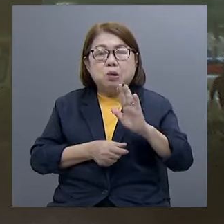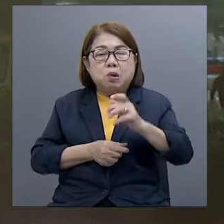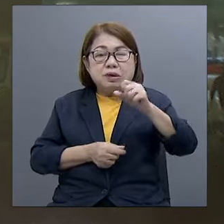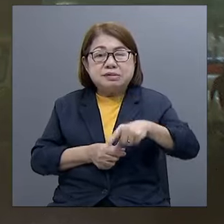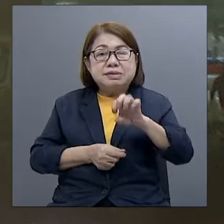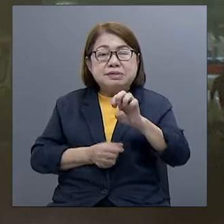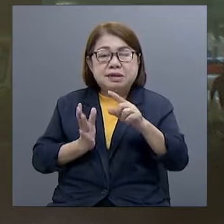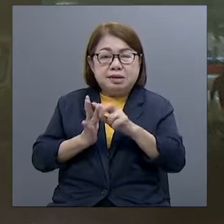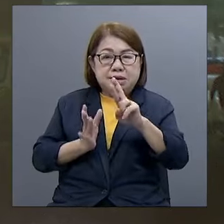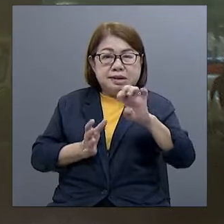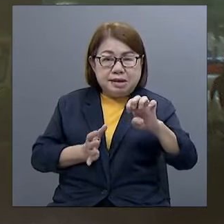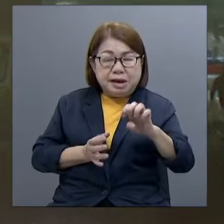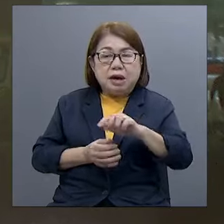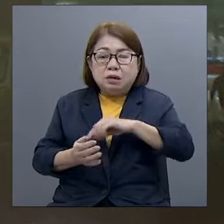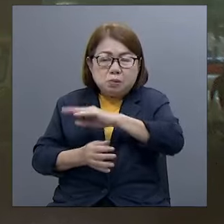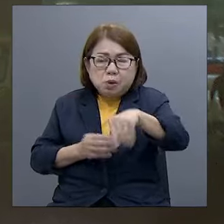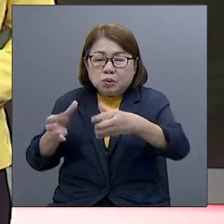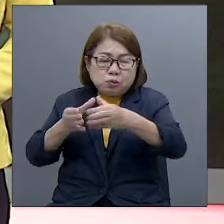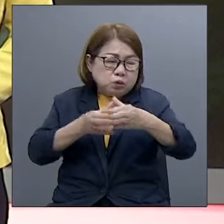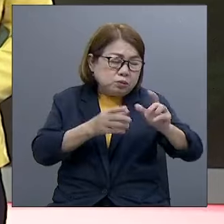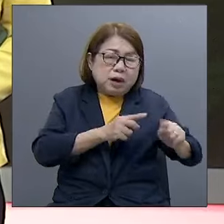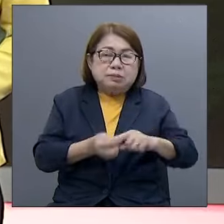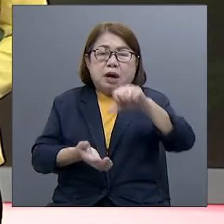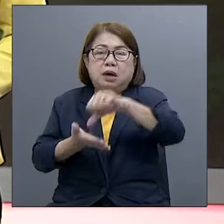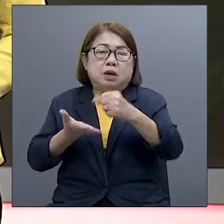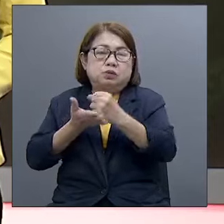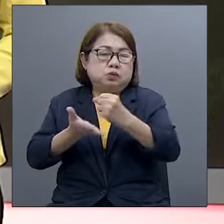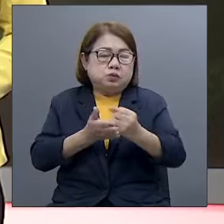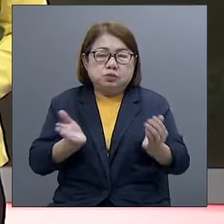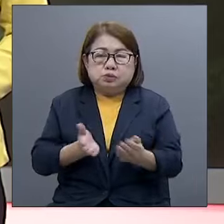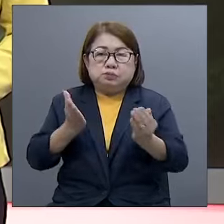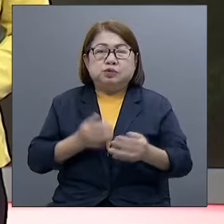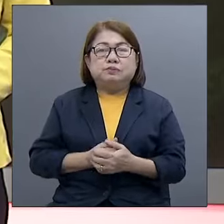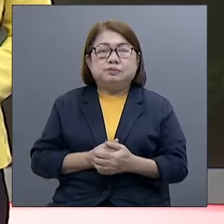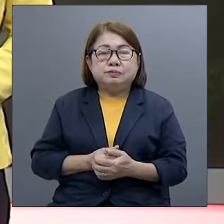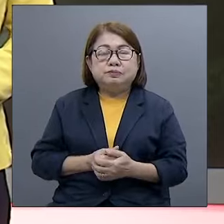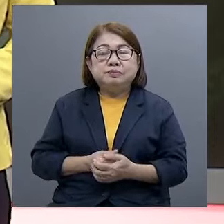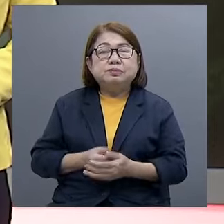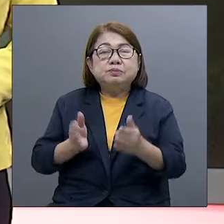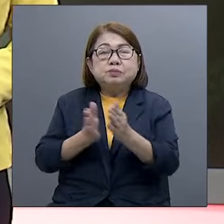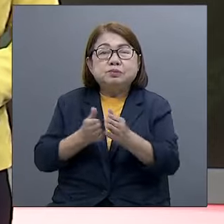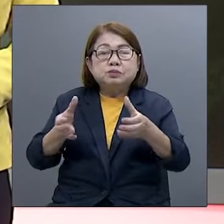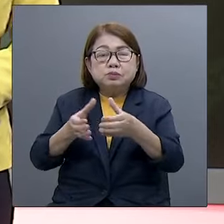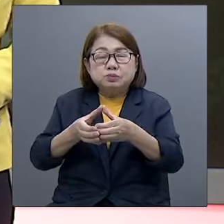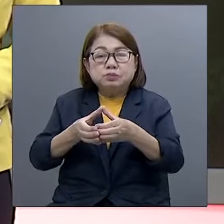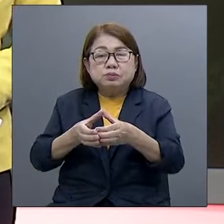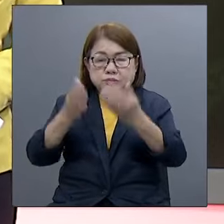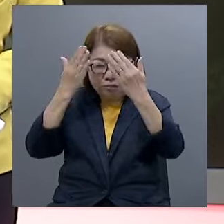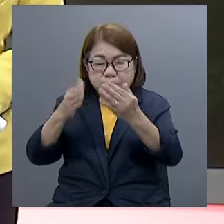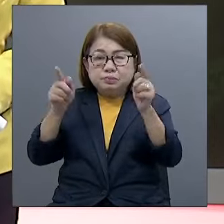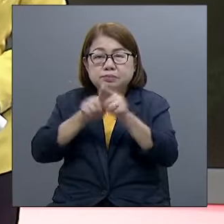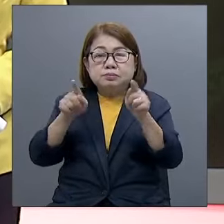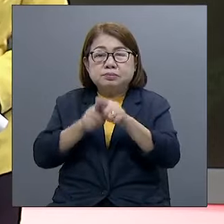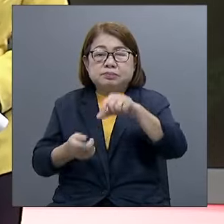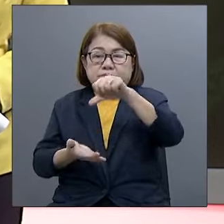ากอิหร่านโดยกองกำลังคุดซึ่งเป็นส่วนหนึ่งของกองกำลังพิทักษ์การปฏิวัติอิสลามก็ทำหน้าที่ให้การสนับสนุ